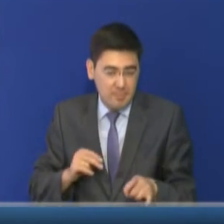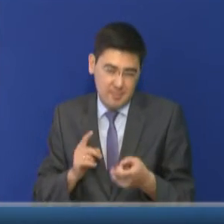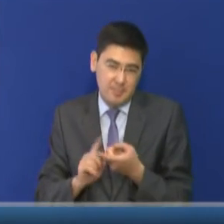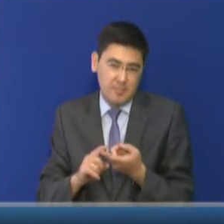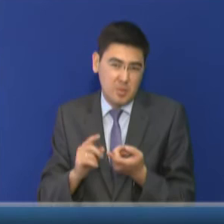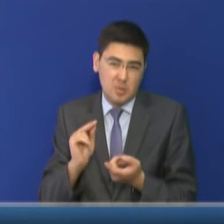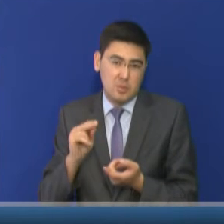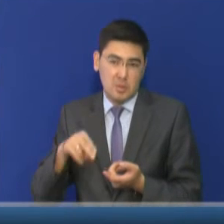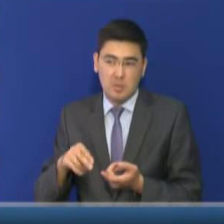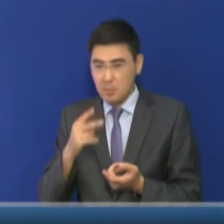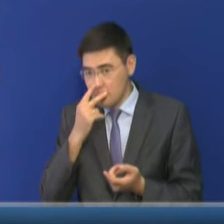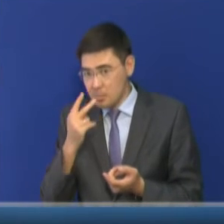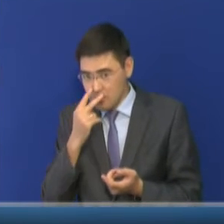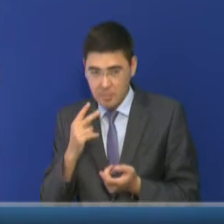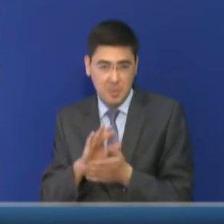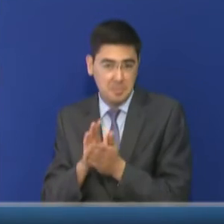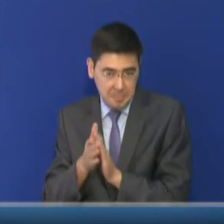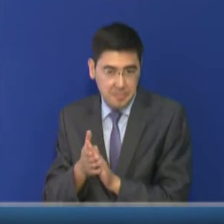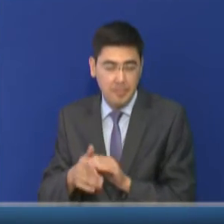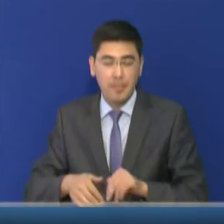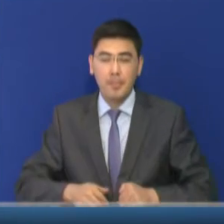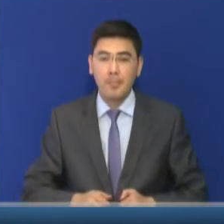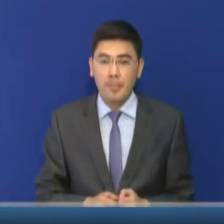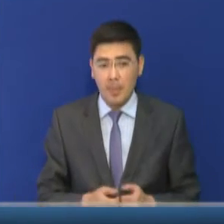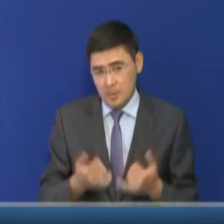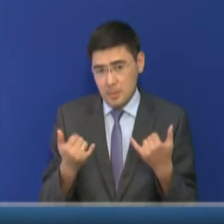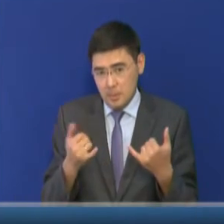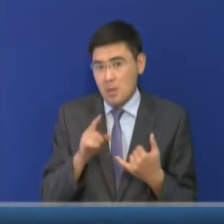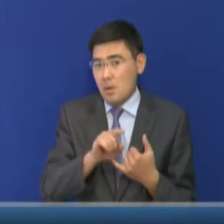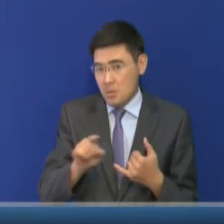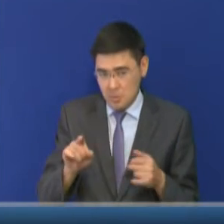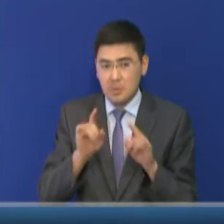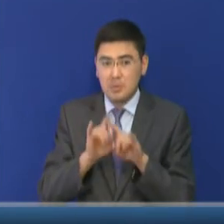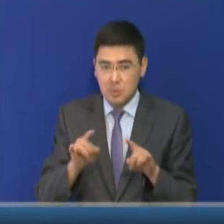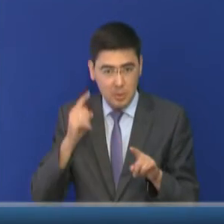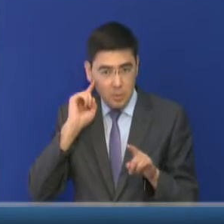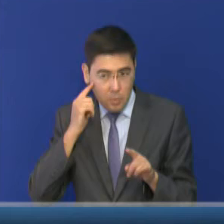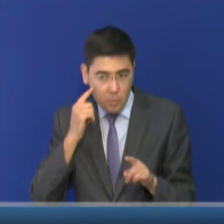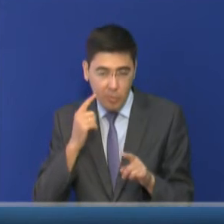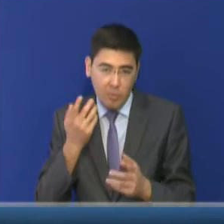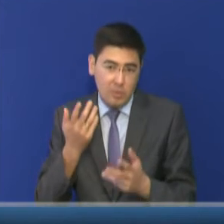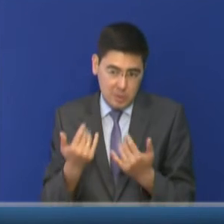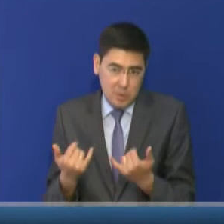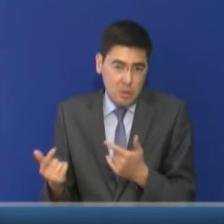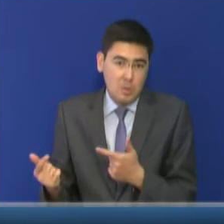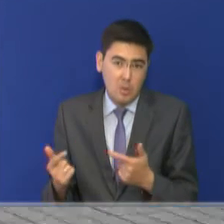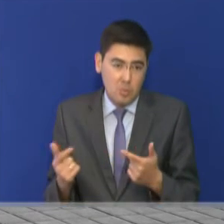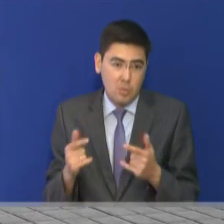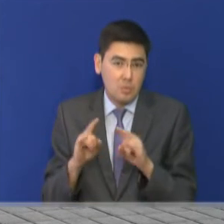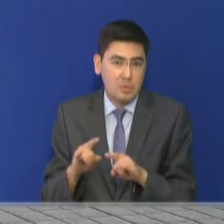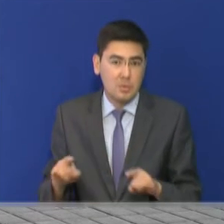нашем регионе. Но сегодня детские сады уже прорабатывают вопрос по открытию, готовят свои детские